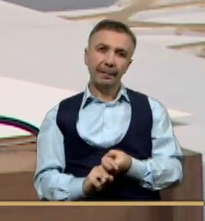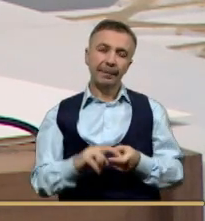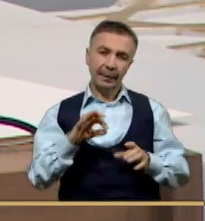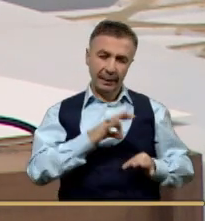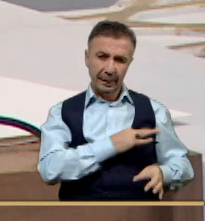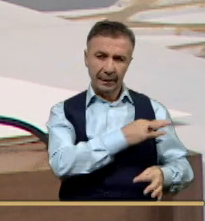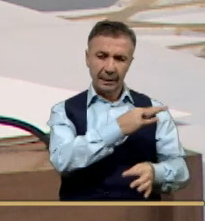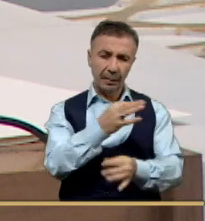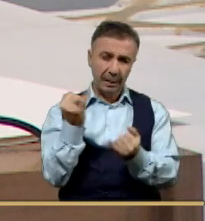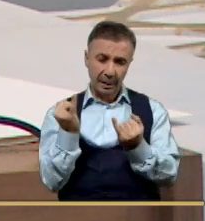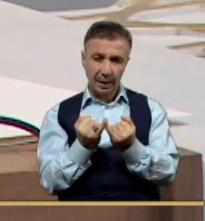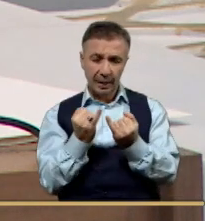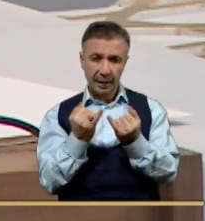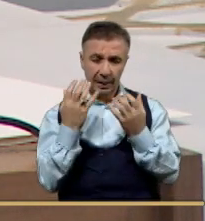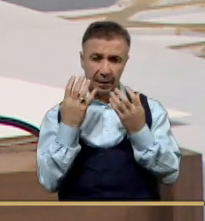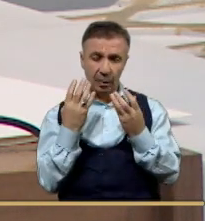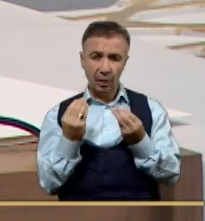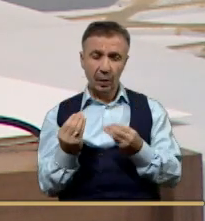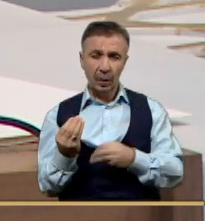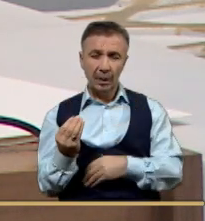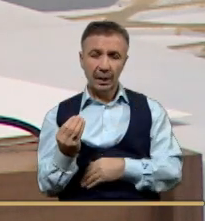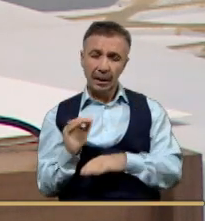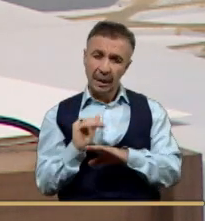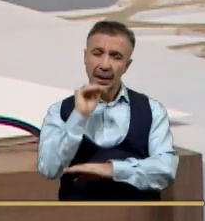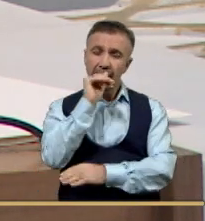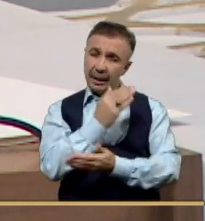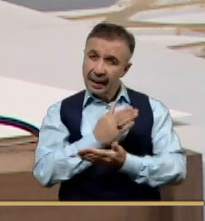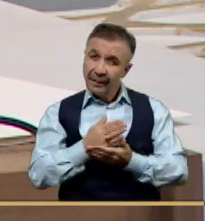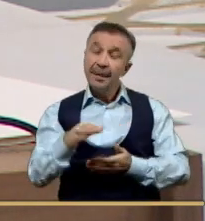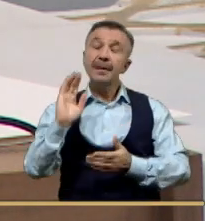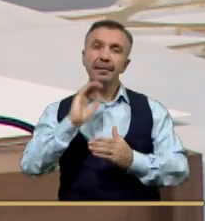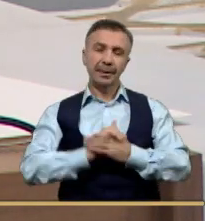insanoğlu bir kardeş olarak varlığını devam ettirmedi.